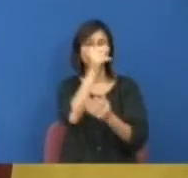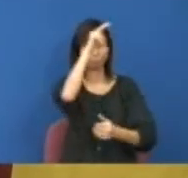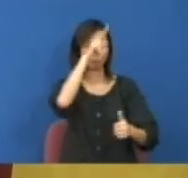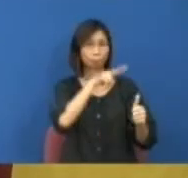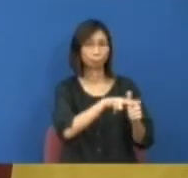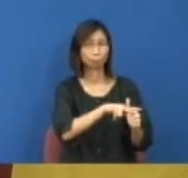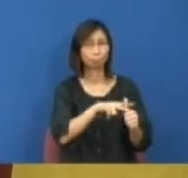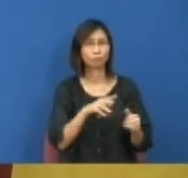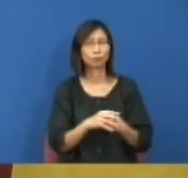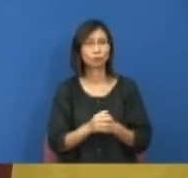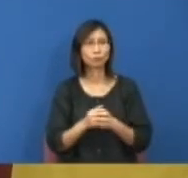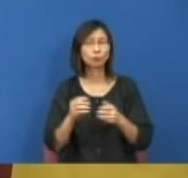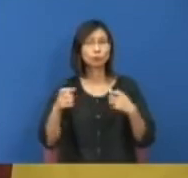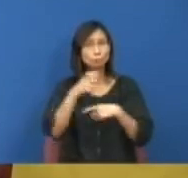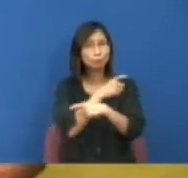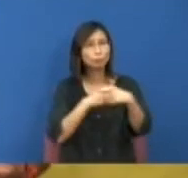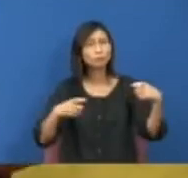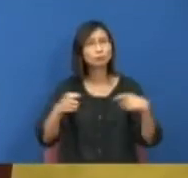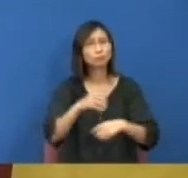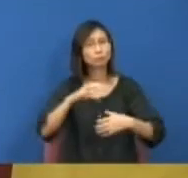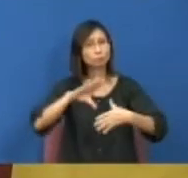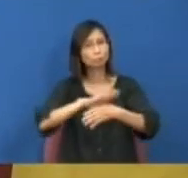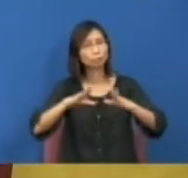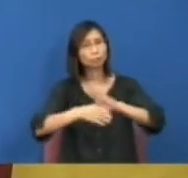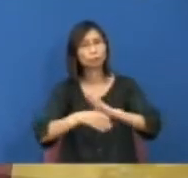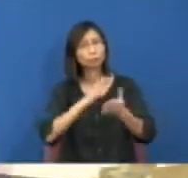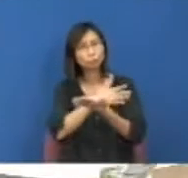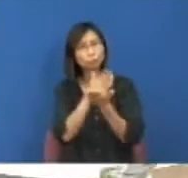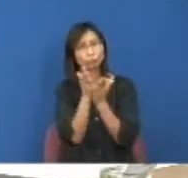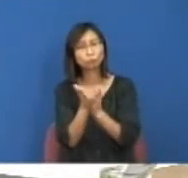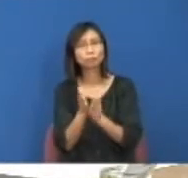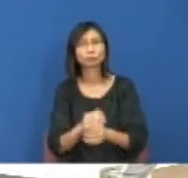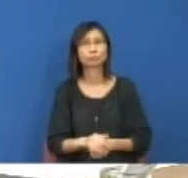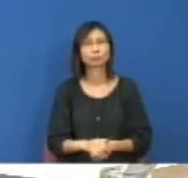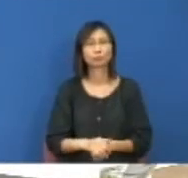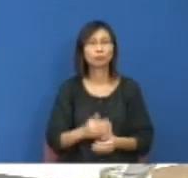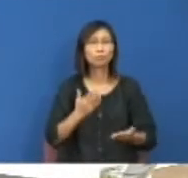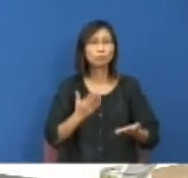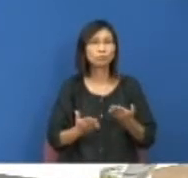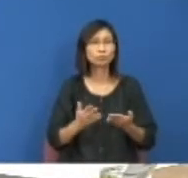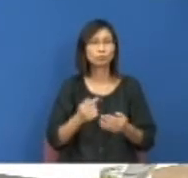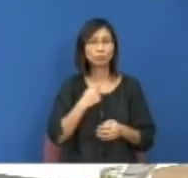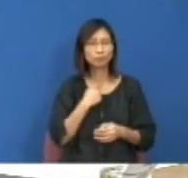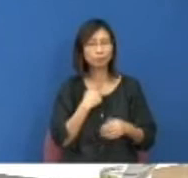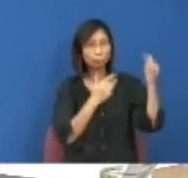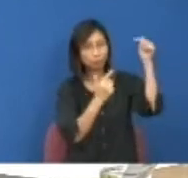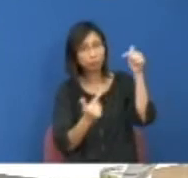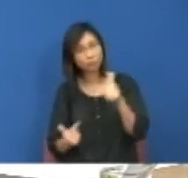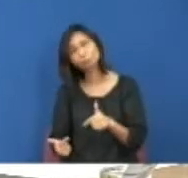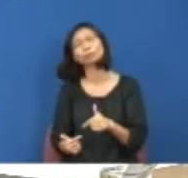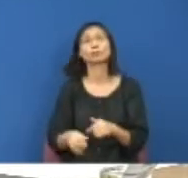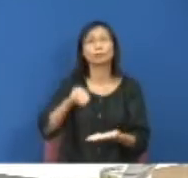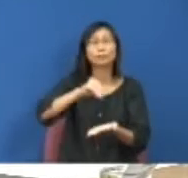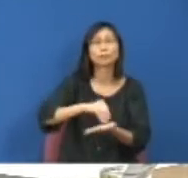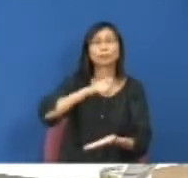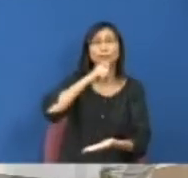化、經濟體系嘅理解？ 我覺得如果你係從事呢個階級戰爭或者階級鬥爭嘅時候，呢、這個不可免啦。係 咯，我